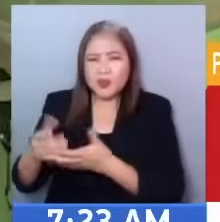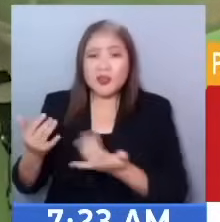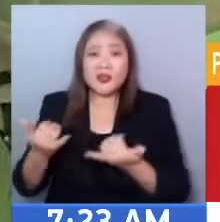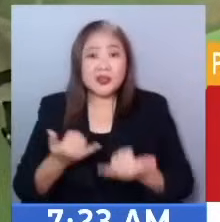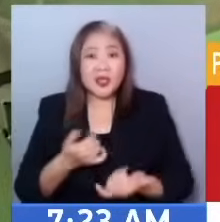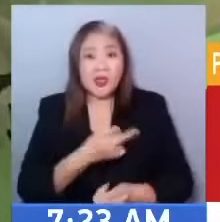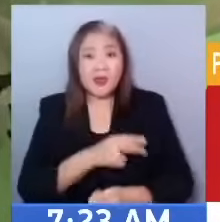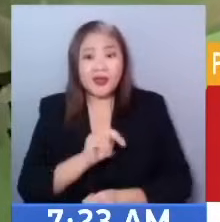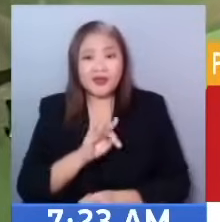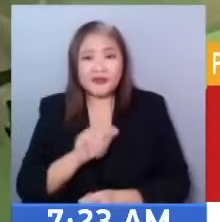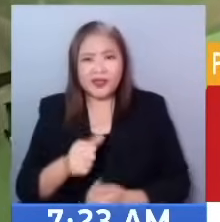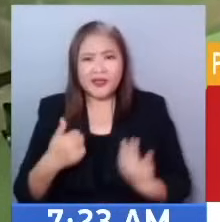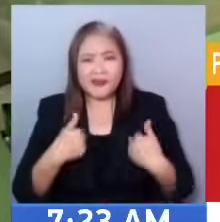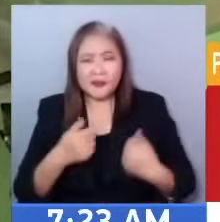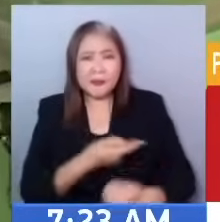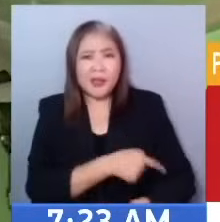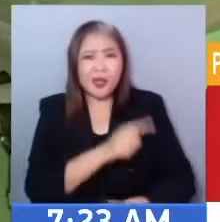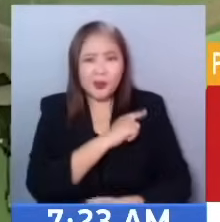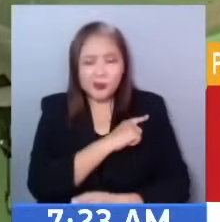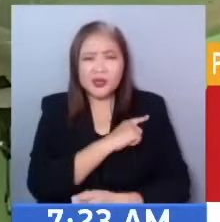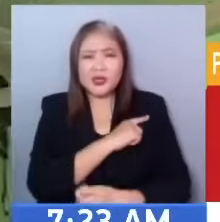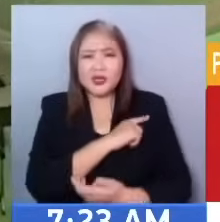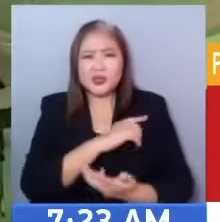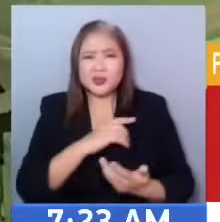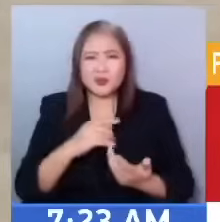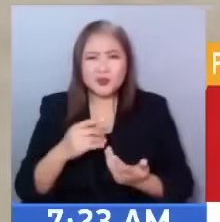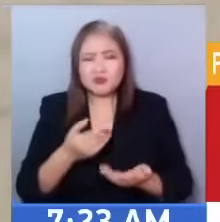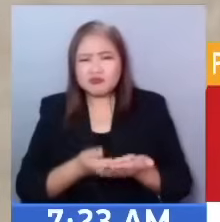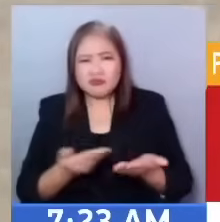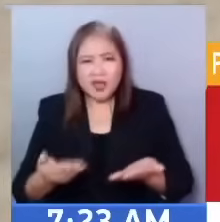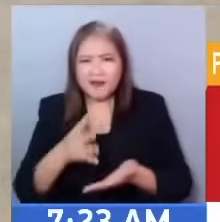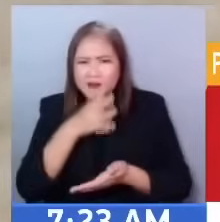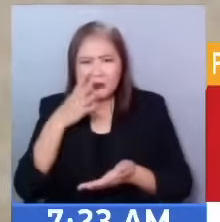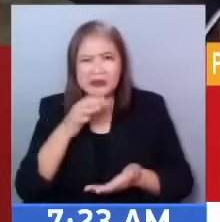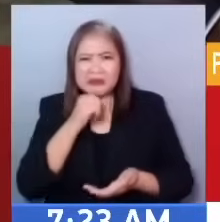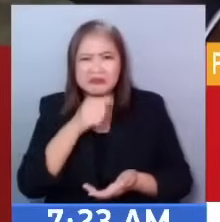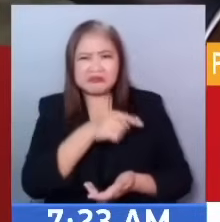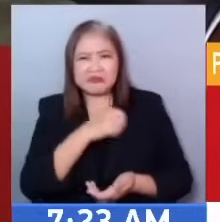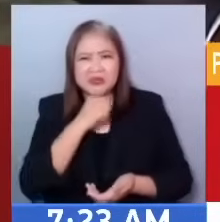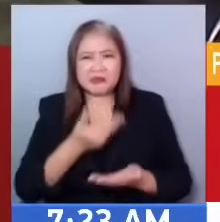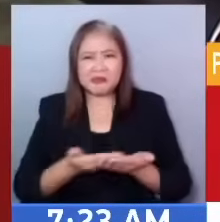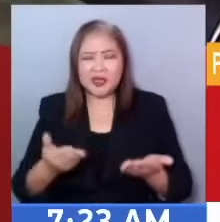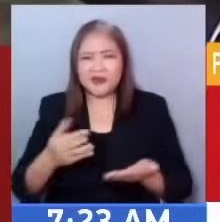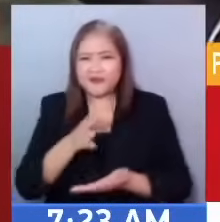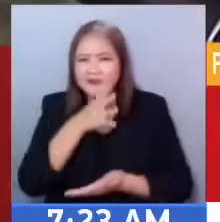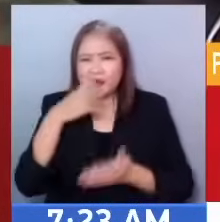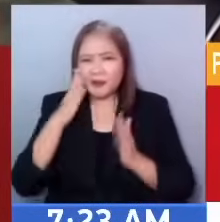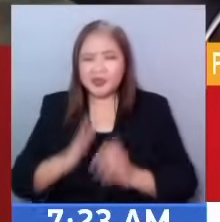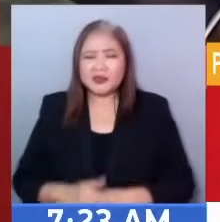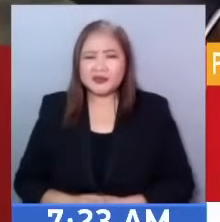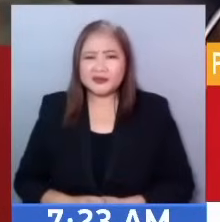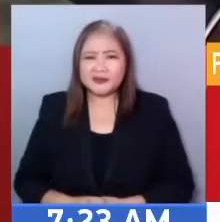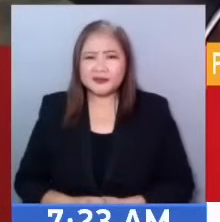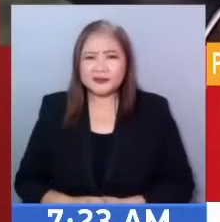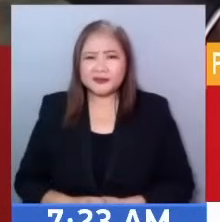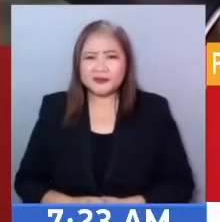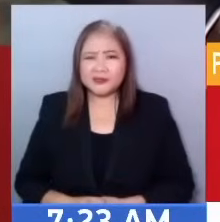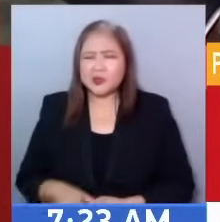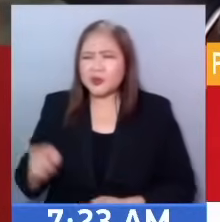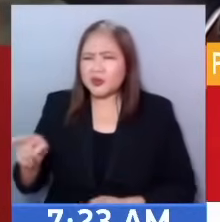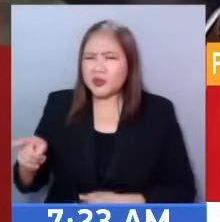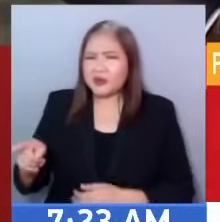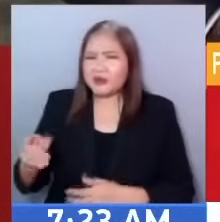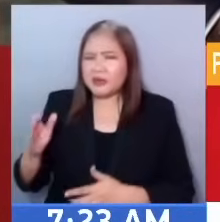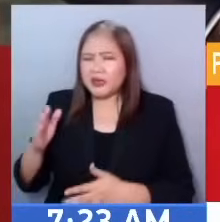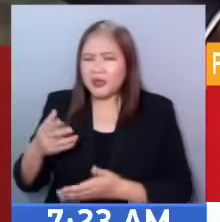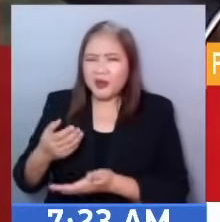bumili sa farmer. Mm-hmm. Okay, itong nababanggit yung pong mga hoarder, mga smuggler, kada hearing po